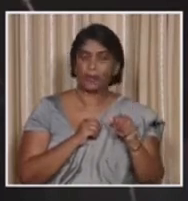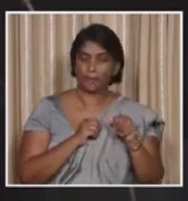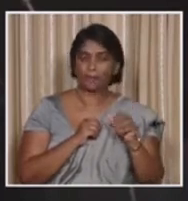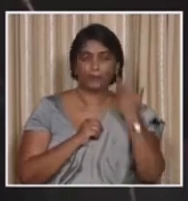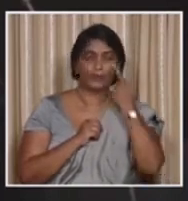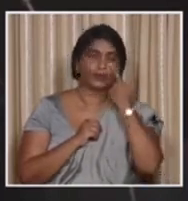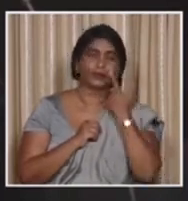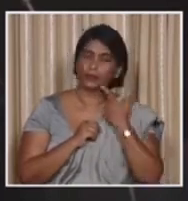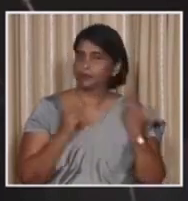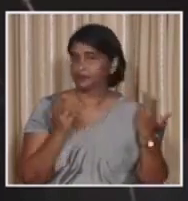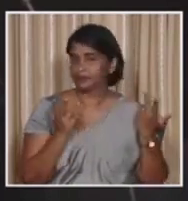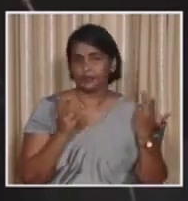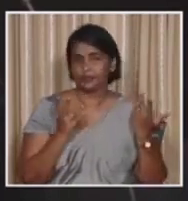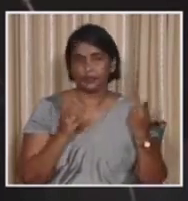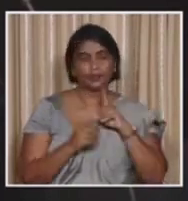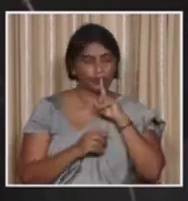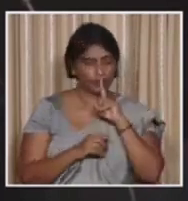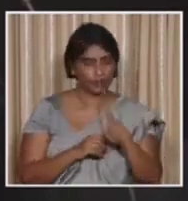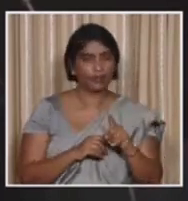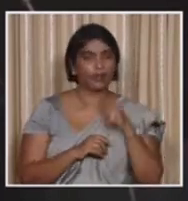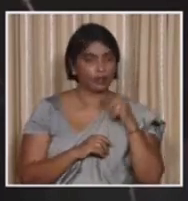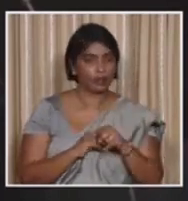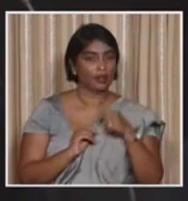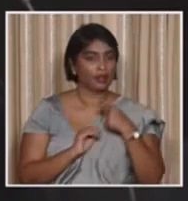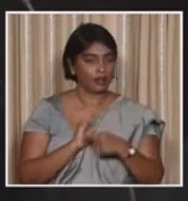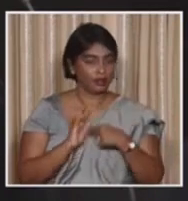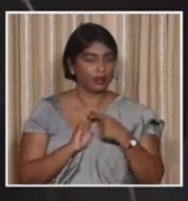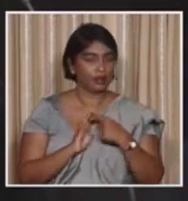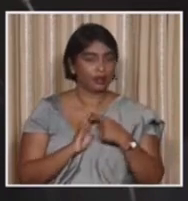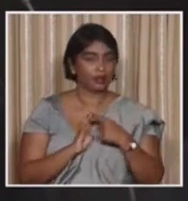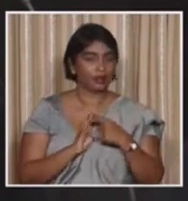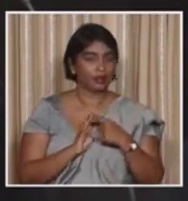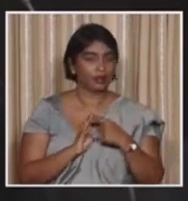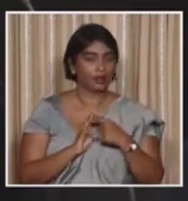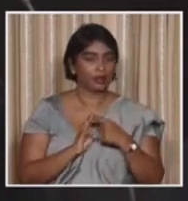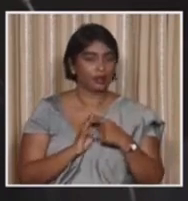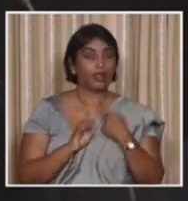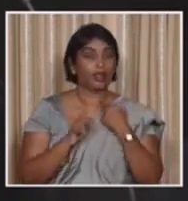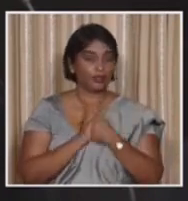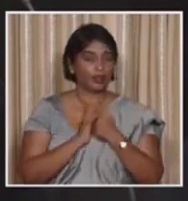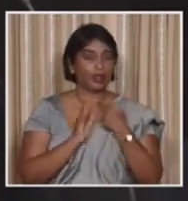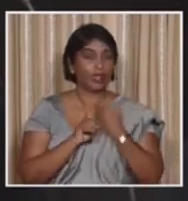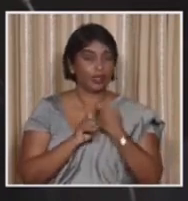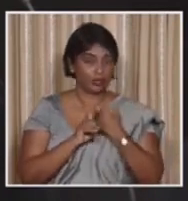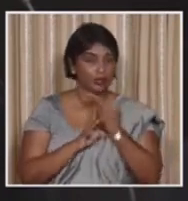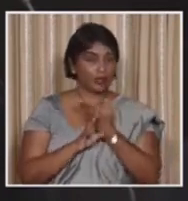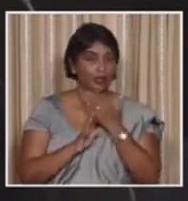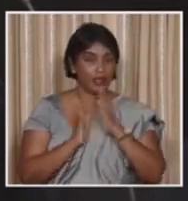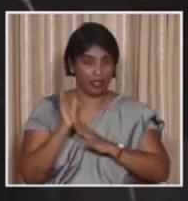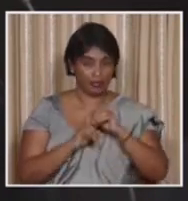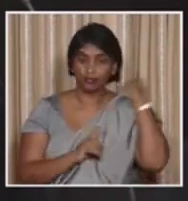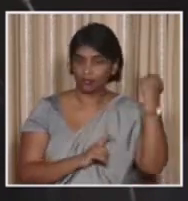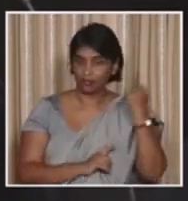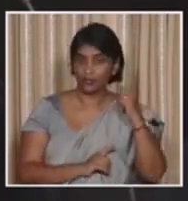ඉතාමත්ම කනගාටුයි කියන්න මොකද මේ රටේ දැන් මෙතන ගරු කංචන විජේසේකර ඇමතිතුමාත් කතා